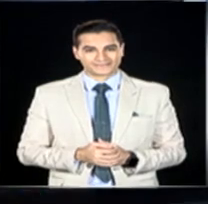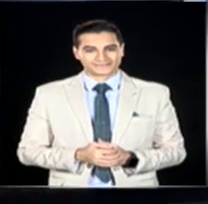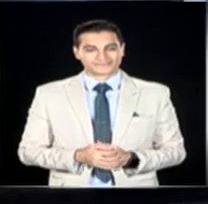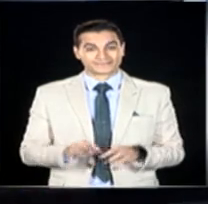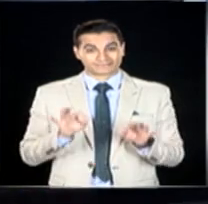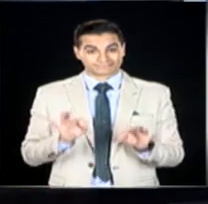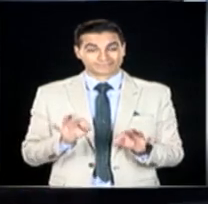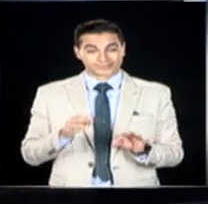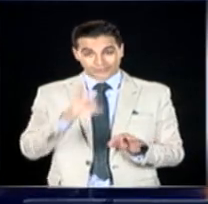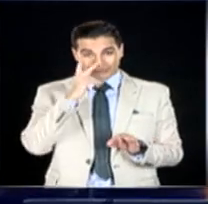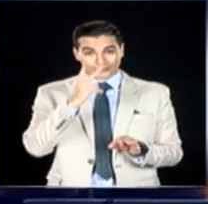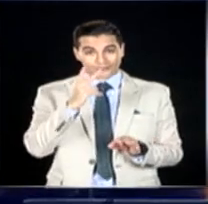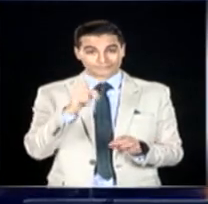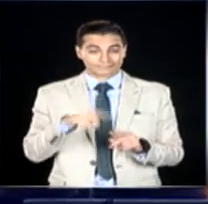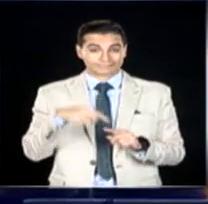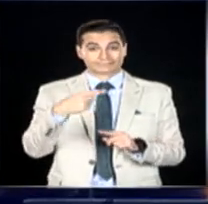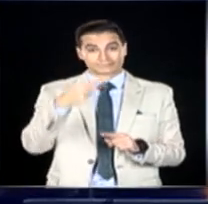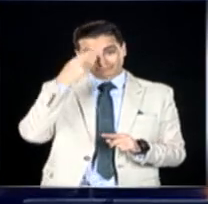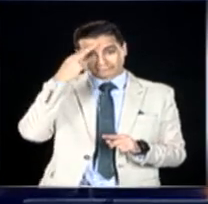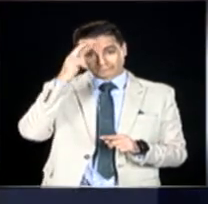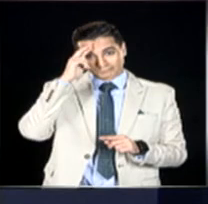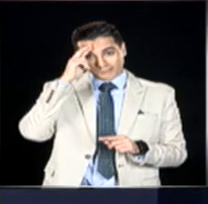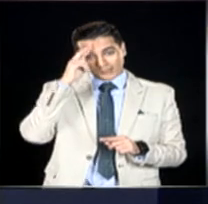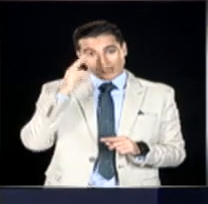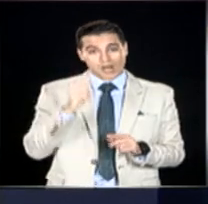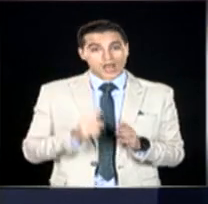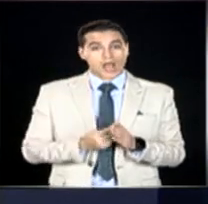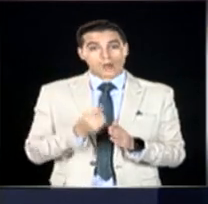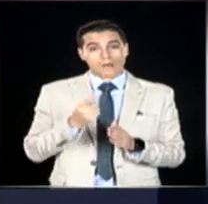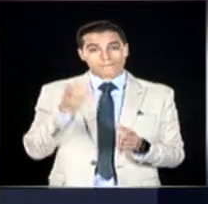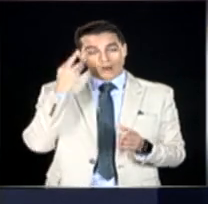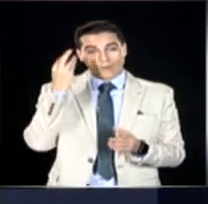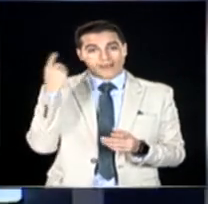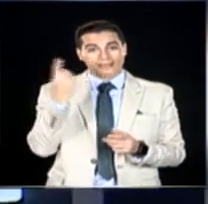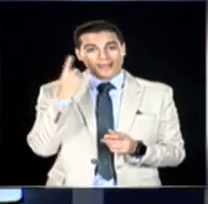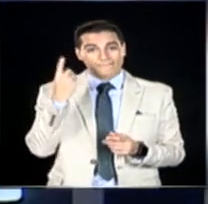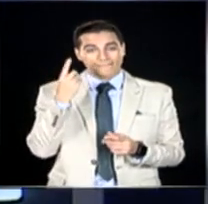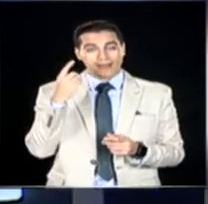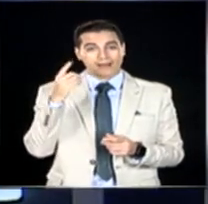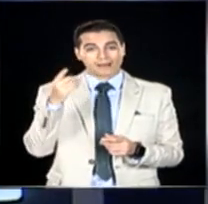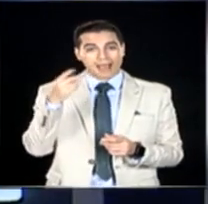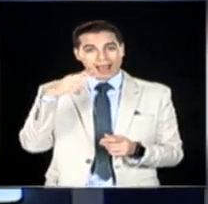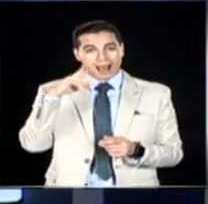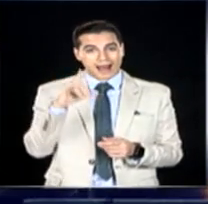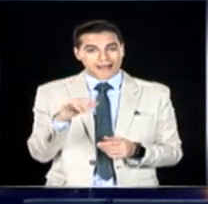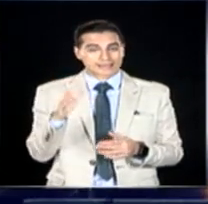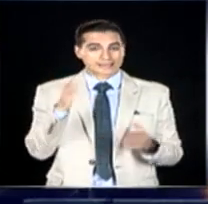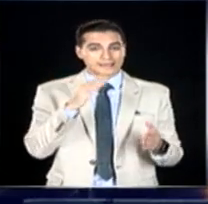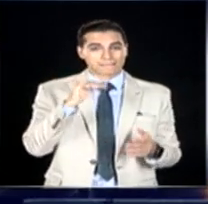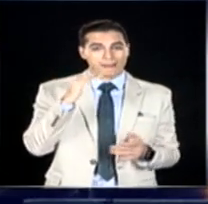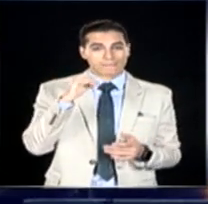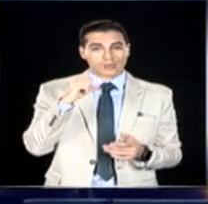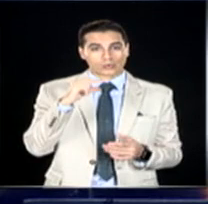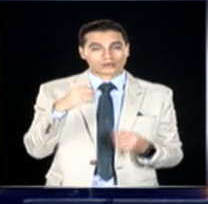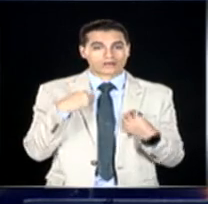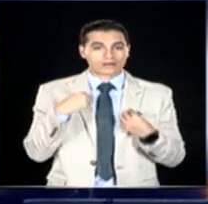طيب خلينا نشوف بقى مين. اول حاجه معلومات عامه، علي ثروت ومحمود عبد الرؤوف.